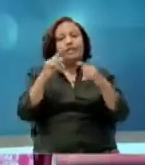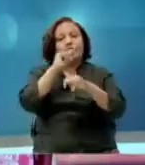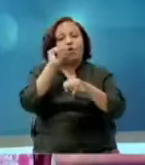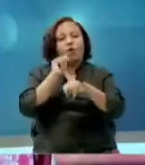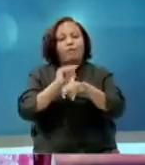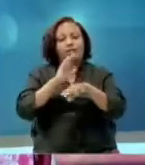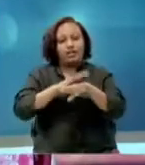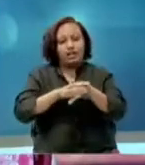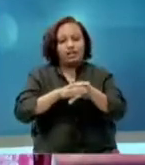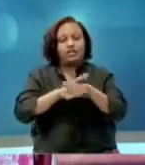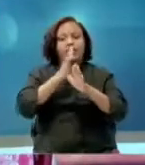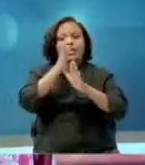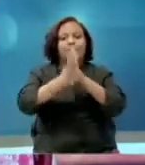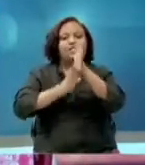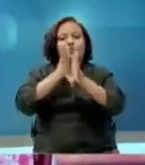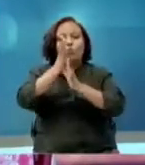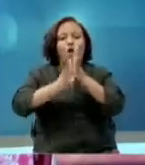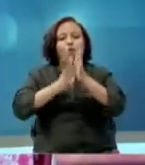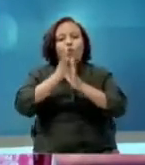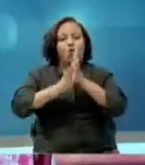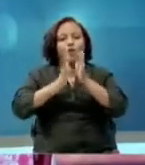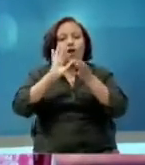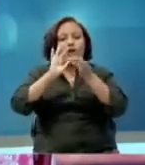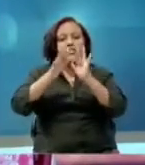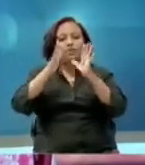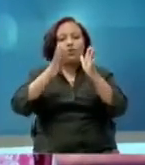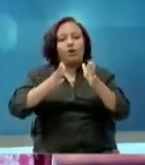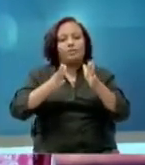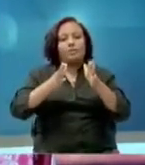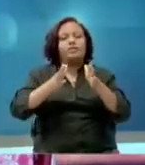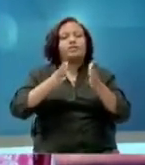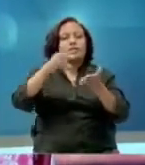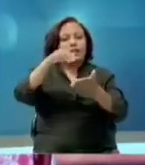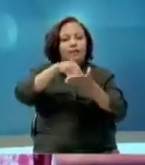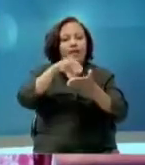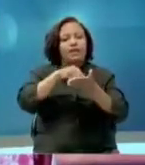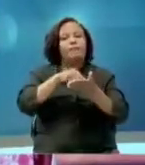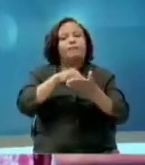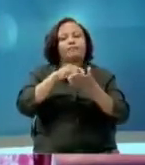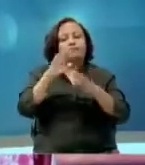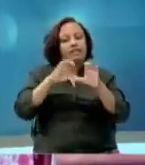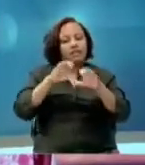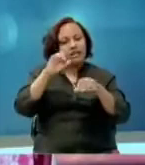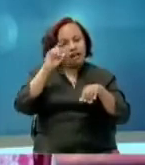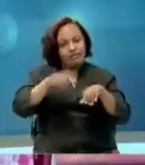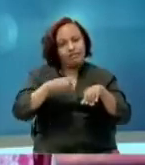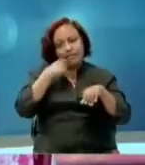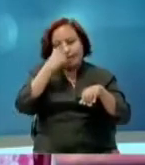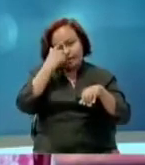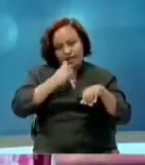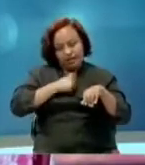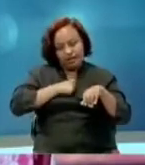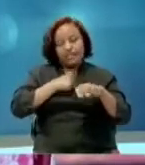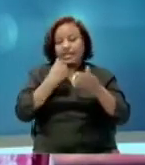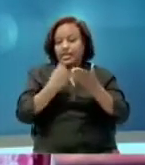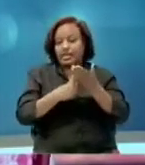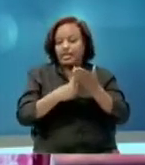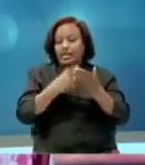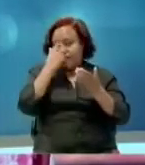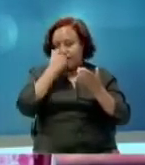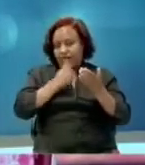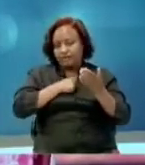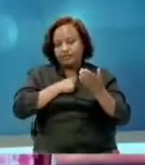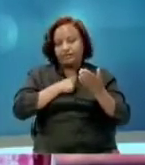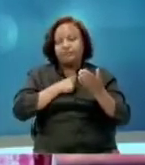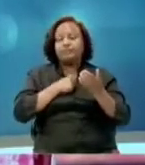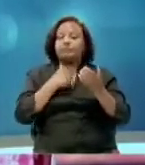ላይ የምልክት ቋንቋዎች አስተርጓሚ እንዲመደብ ማድረግ ያስፈልጋል ብለን እናምናለን። እንደ አማራ ብሔራዊ ንቅናቄ ይህንን ማድረግ ተገቢ ነው ብለን እናምናለን።